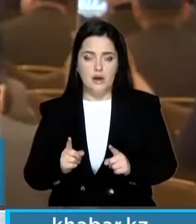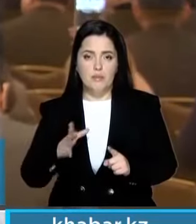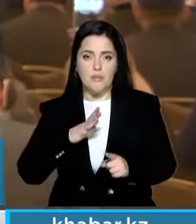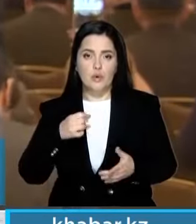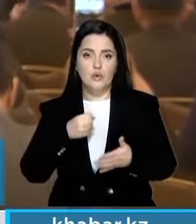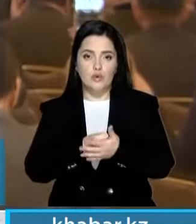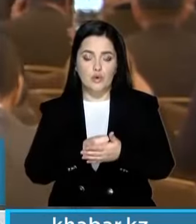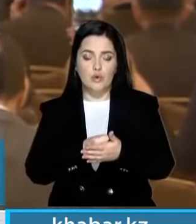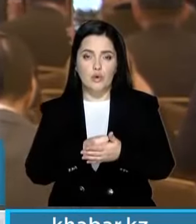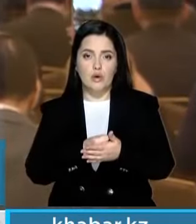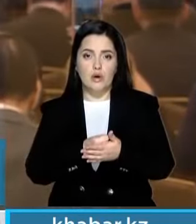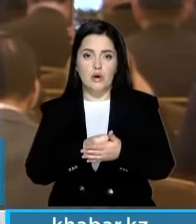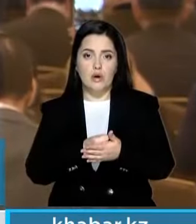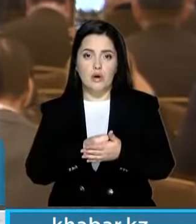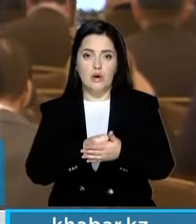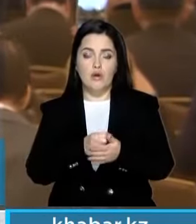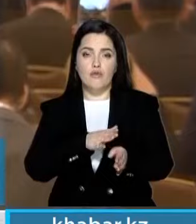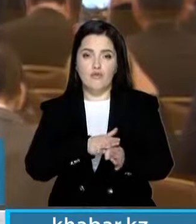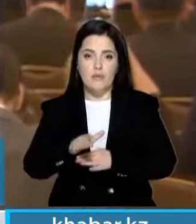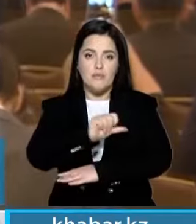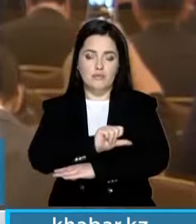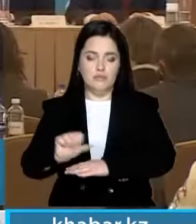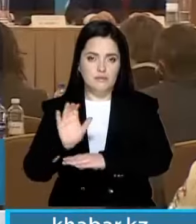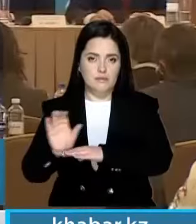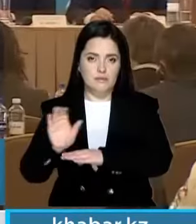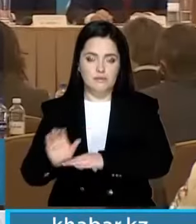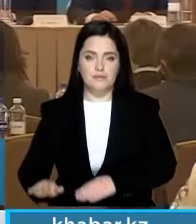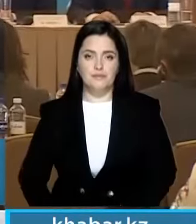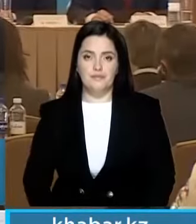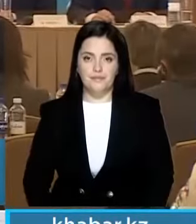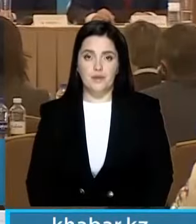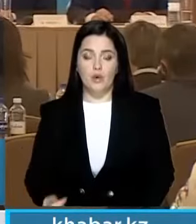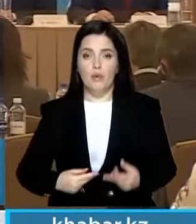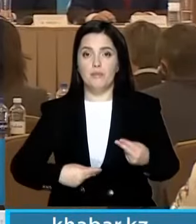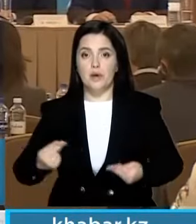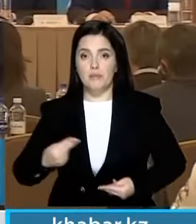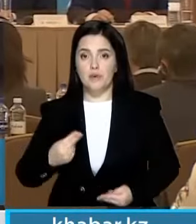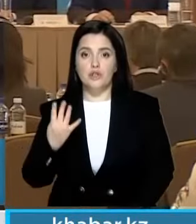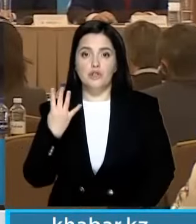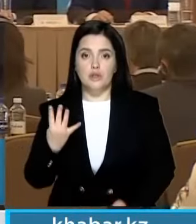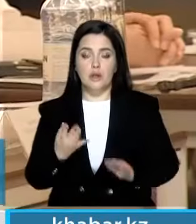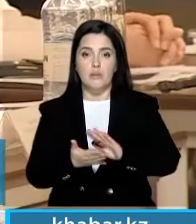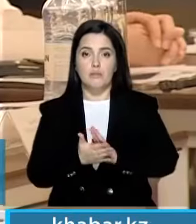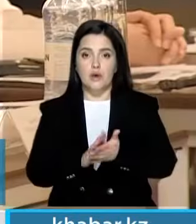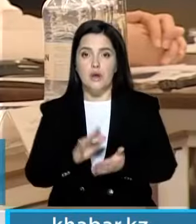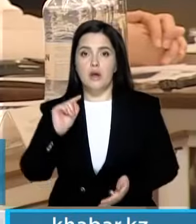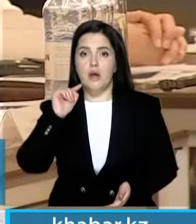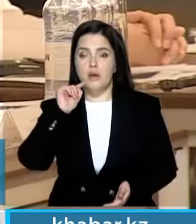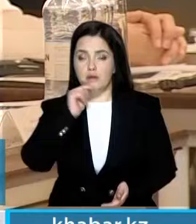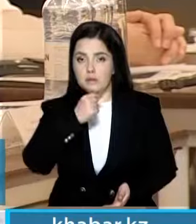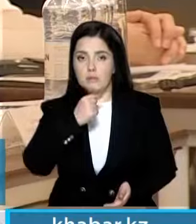эти соглашения до экспортно-импортных операций. Сегодня были подписаны еще 4 меморандума в экономической